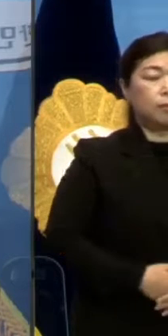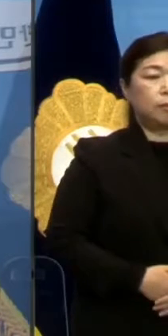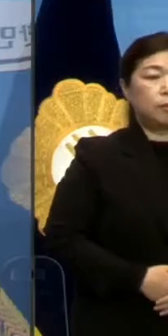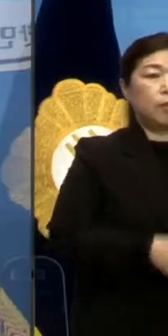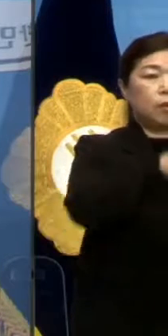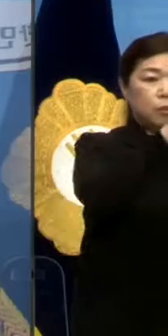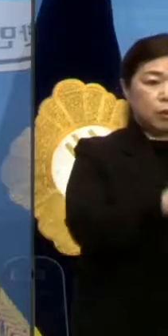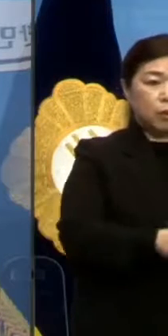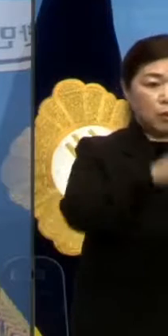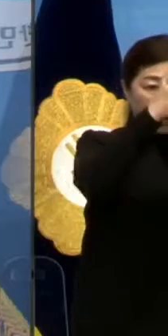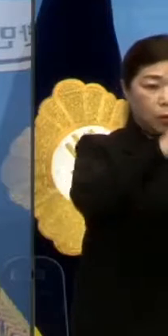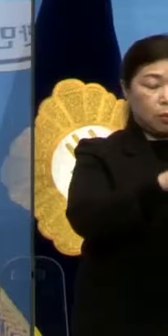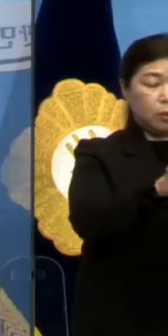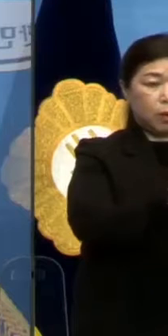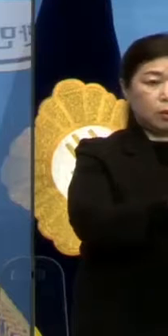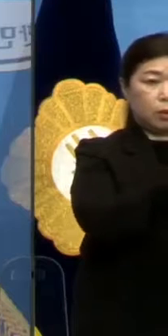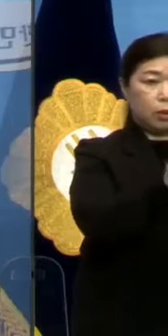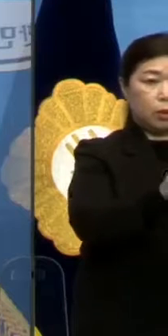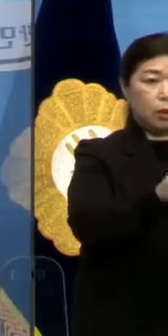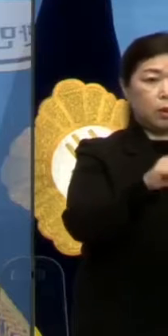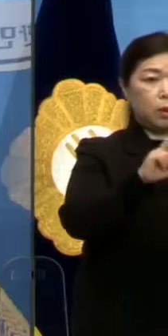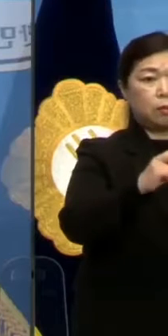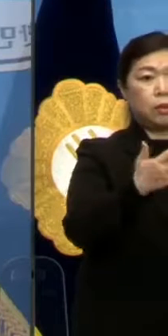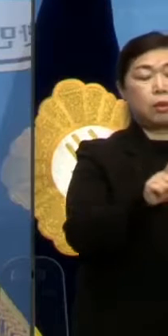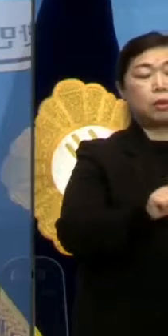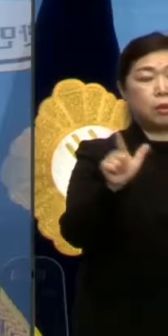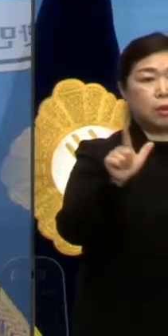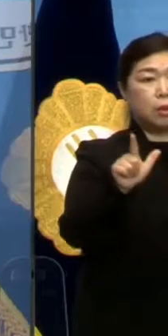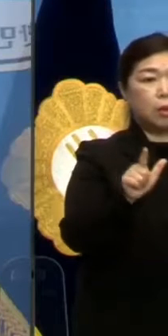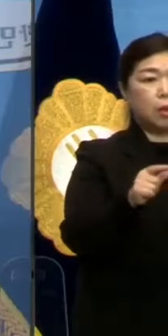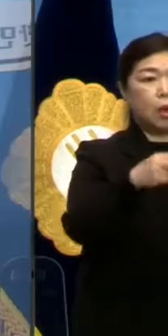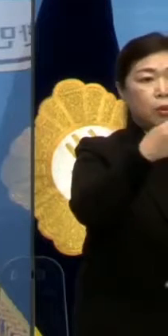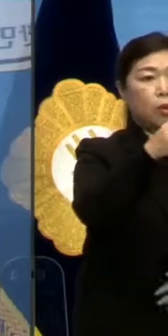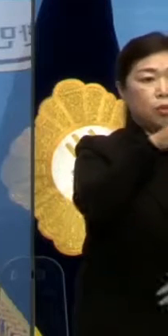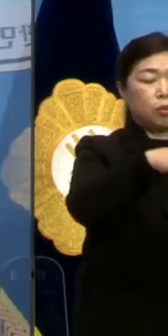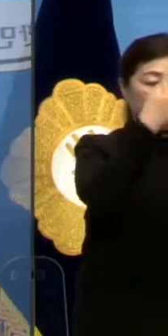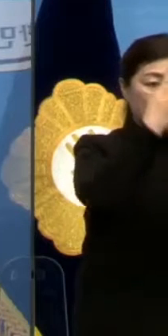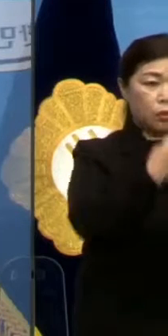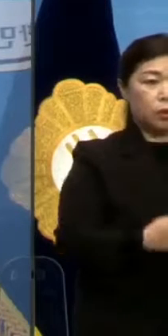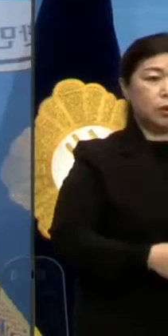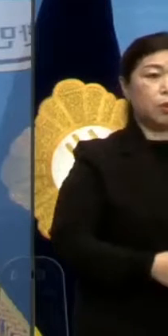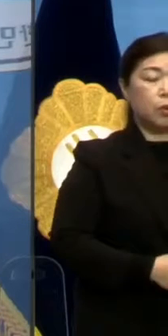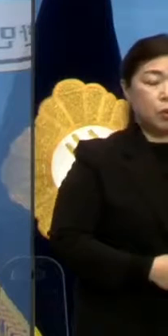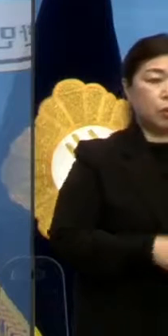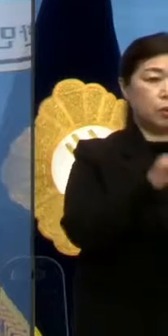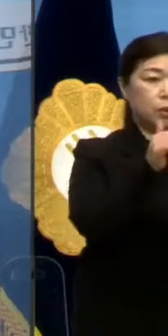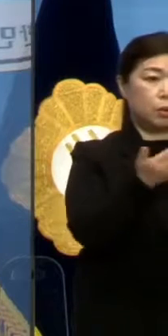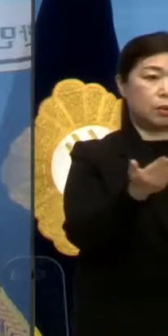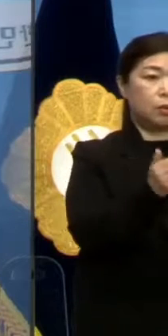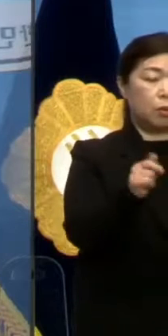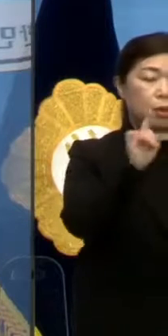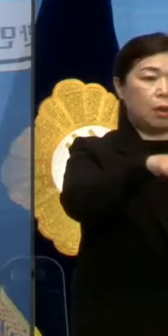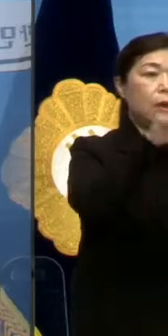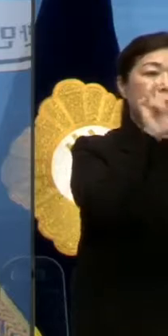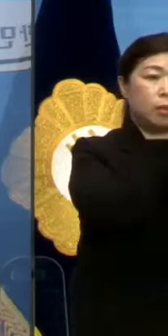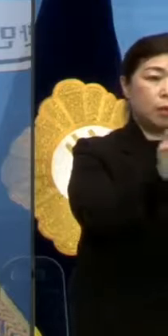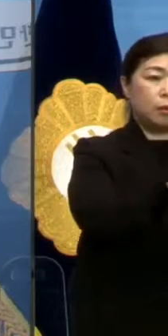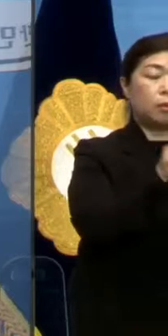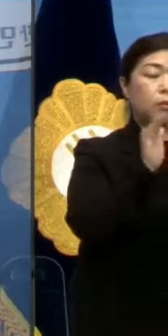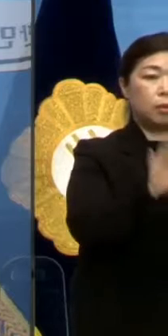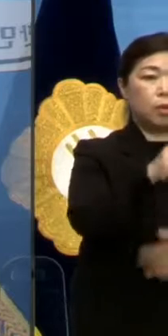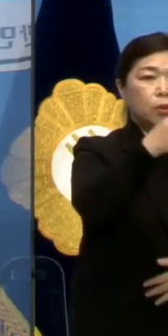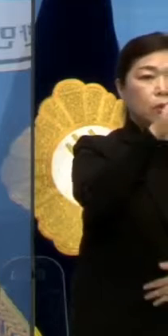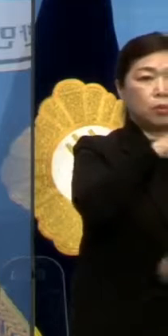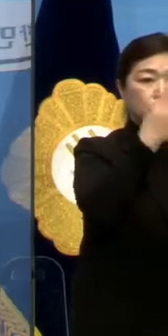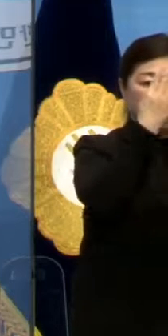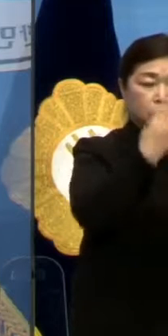구체적으로 지난해 11월 27일 서울 동부구치소 직원 한 명이 확진 판정을 받은 이후 서울